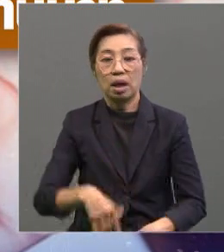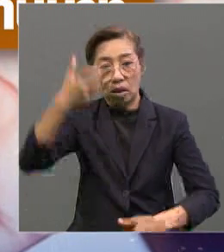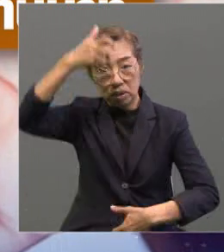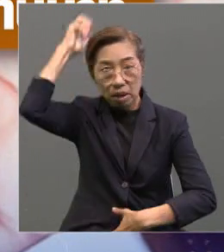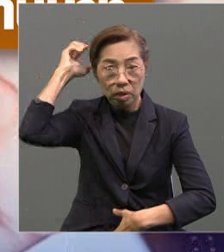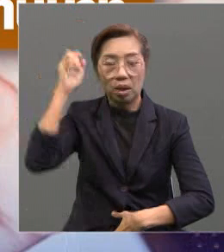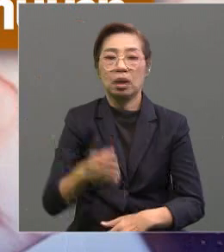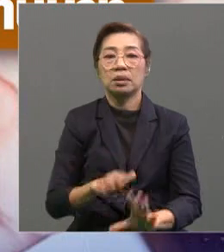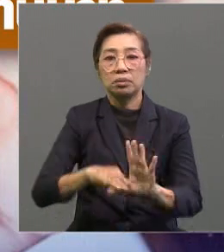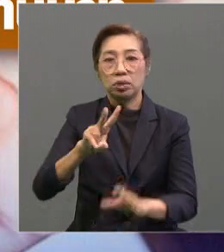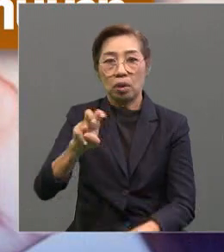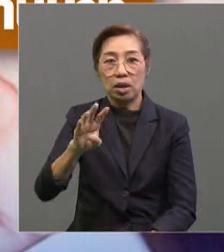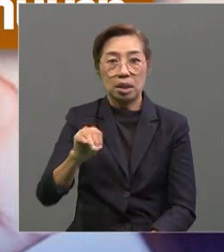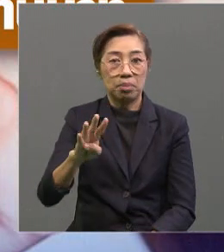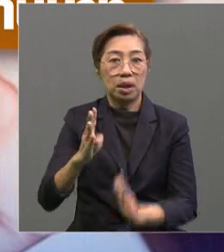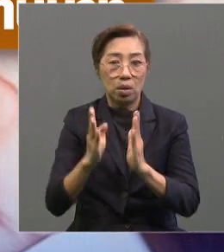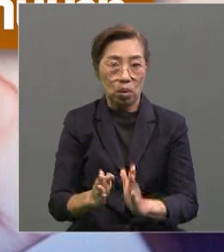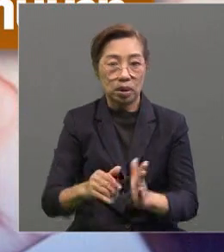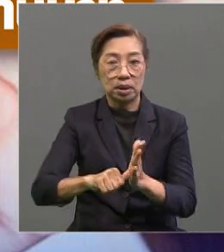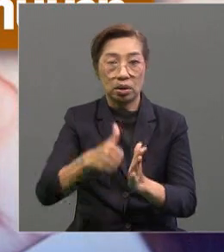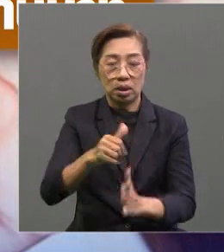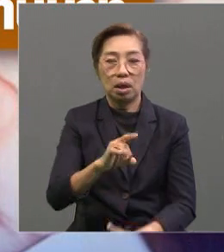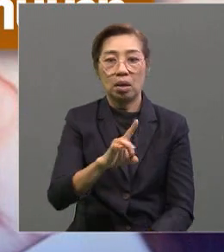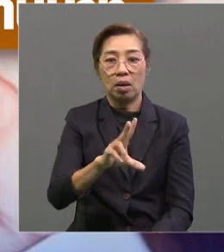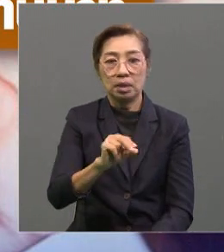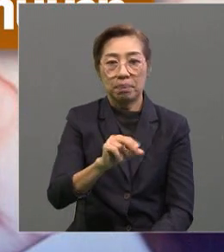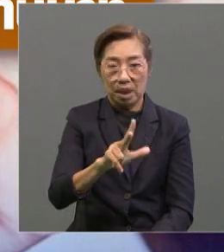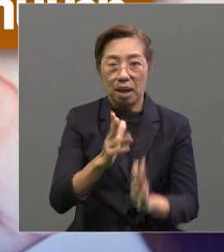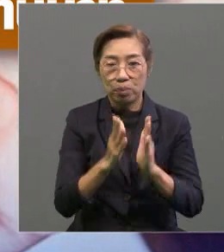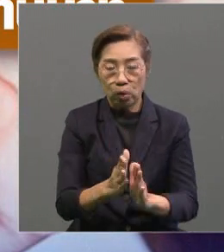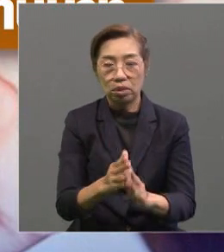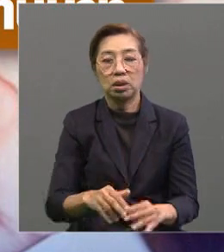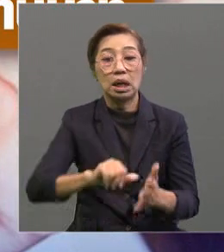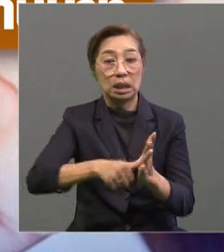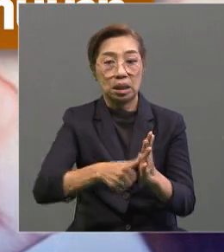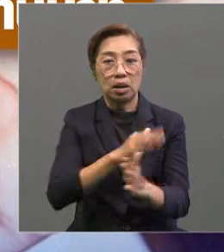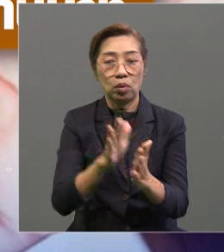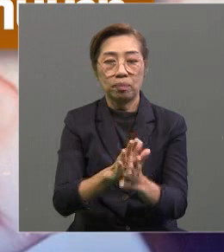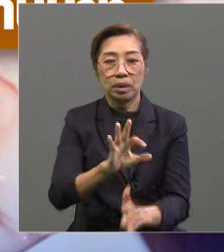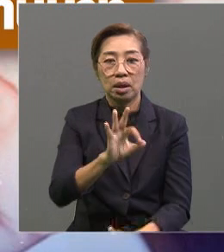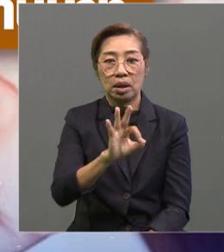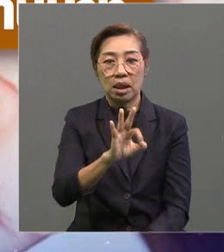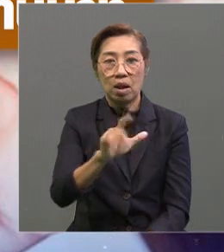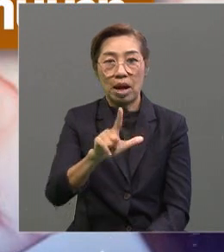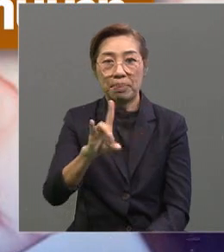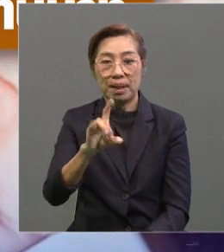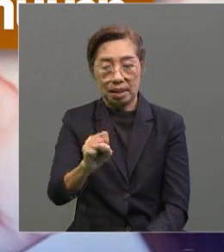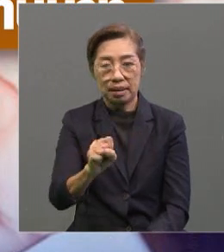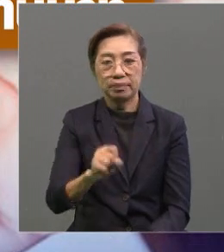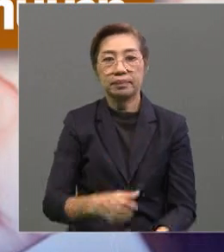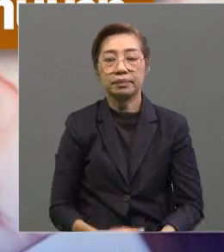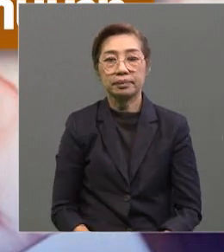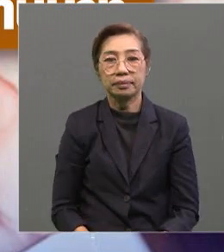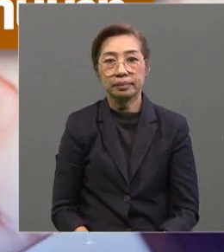ครับลงทะเบียนไป 244คนเจ้าหนี้ลงทะเบียน133คนหมุนหนี้กว่า 9, 800,000บาทครับ